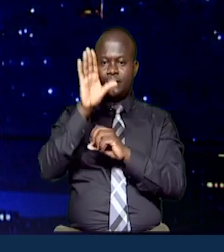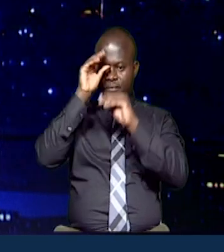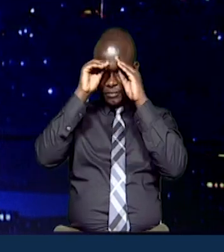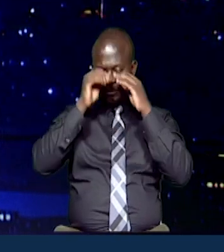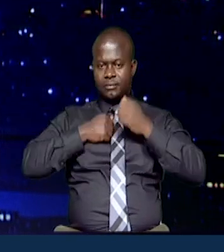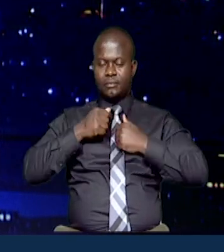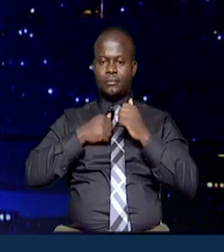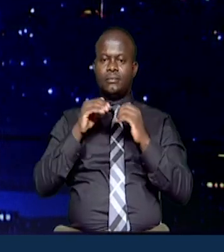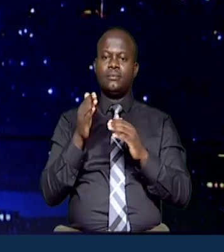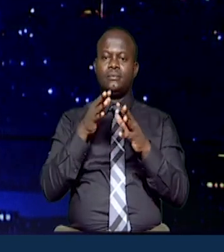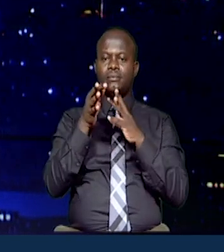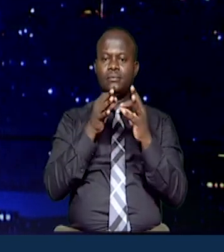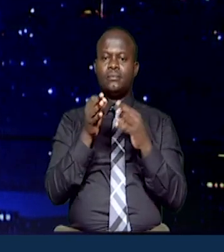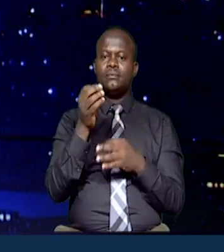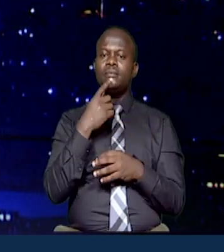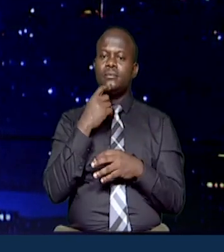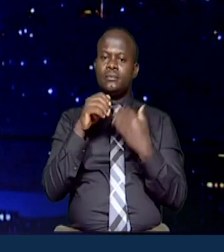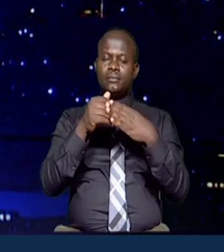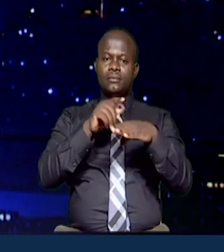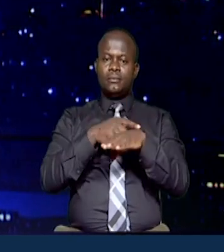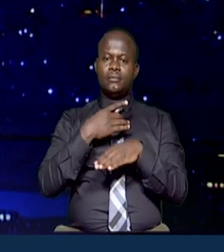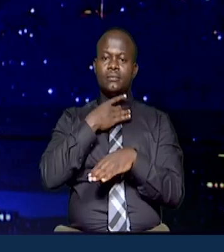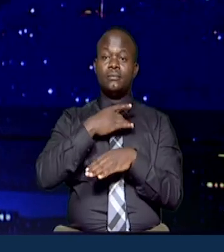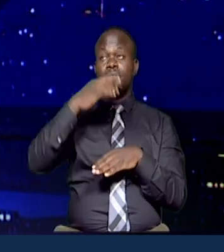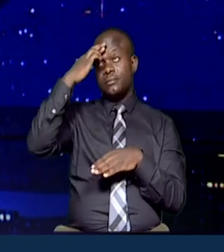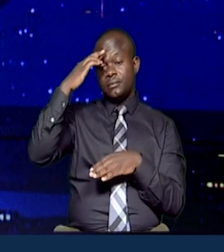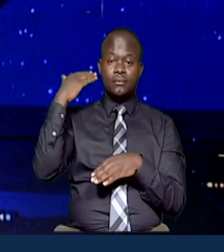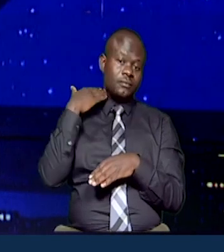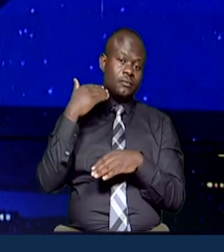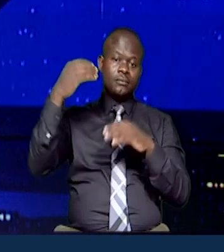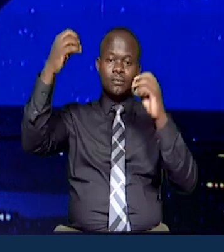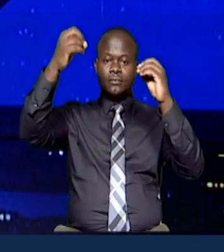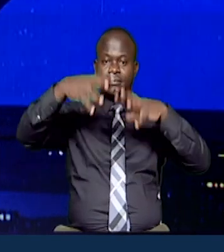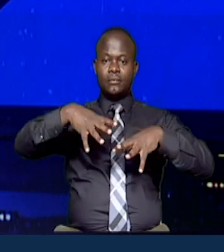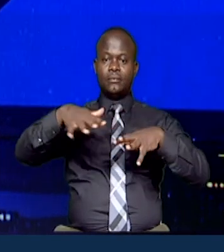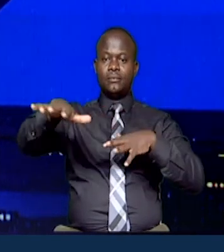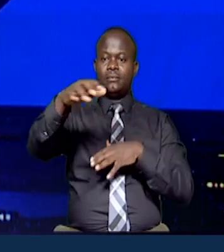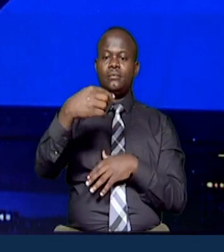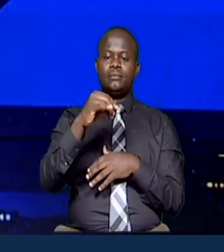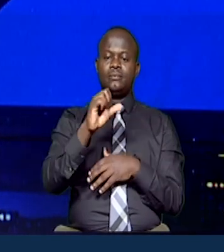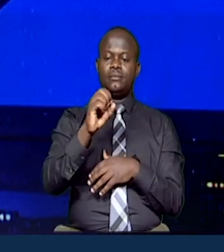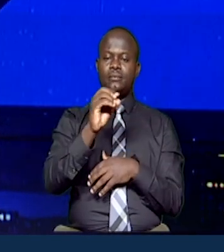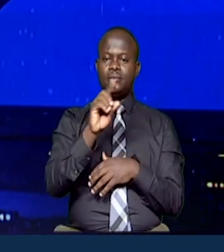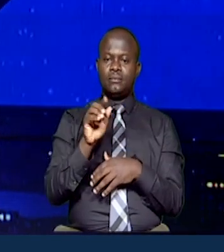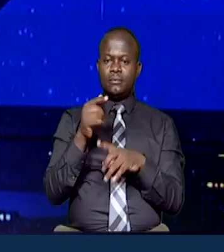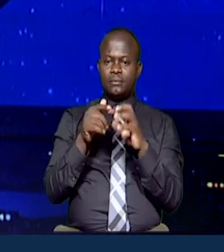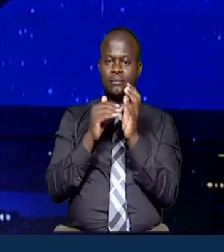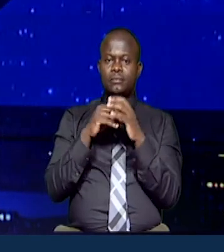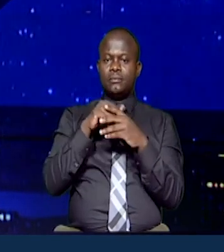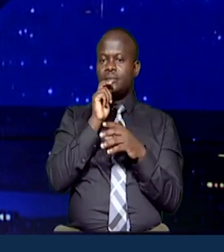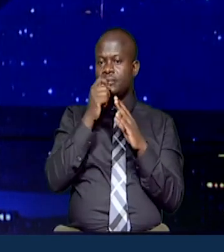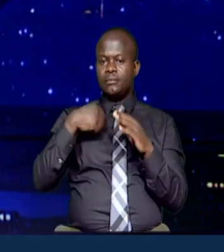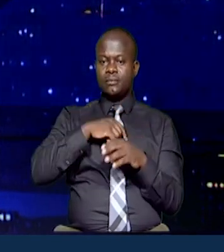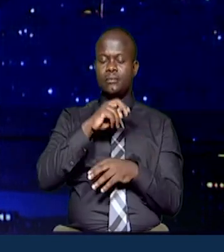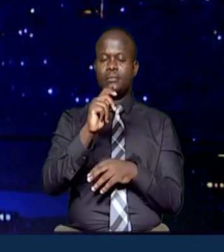Rwanda. Babigarutseho kuri uyu wa mbere ubwo basuraga urwibutso rwa Jenoside rwa Kigali ruri ku Gisozi. Aho kandi hari n'umunyamakuru wacu